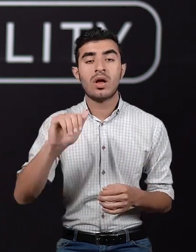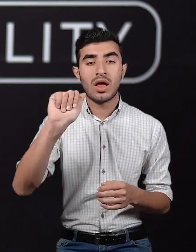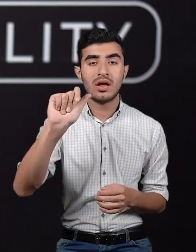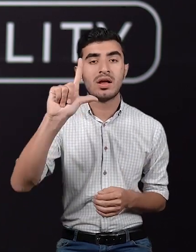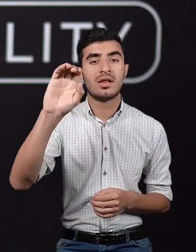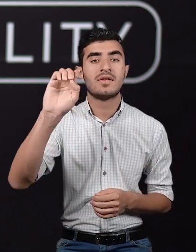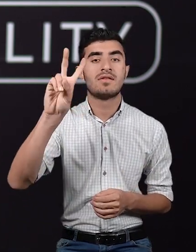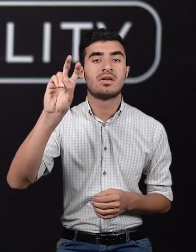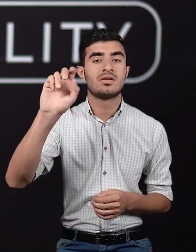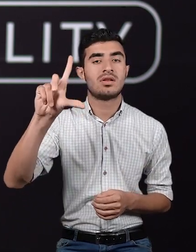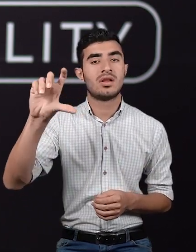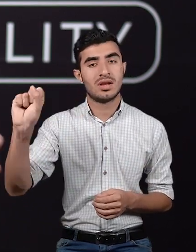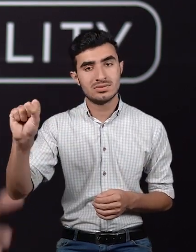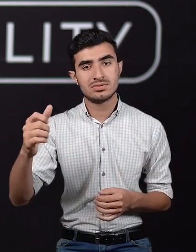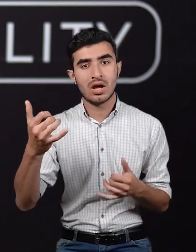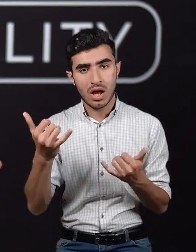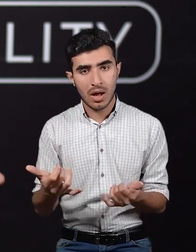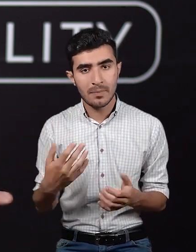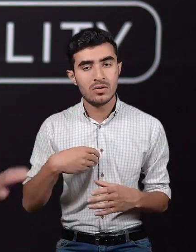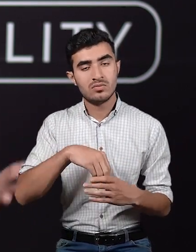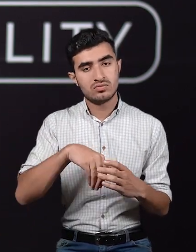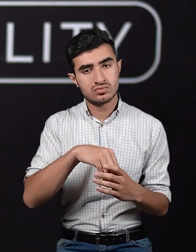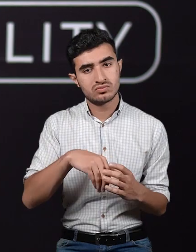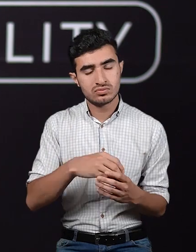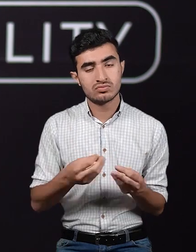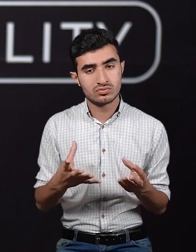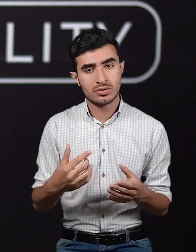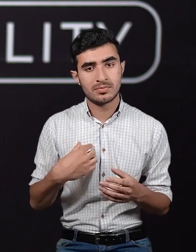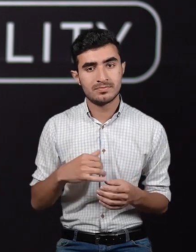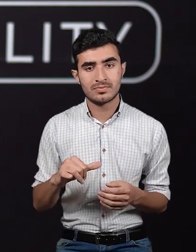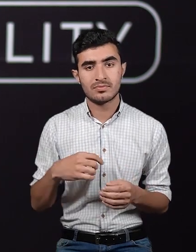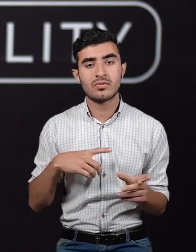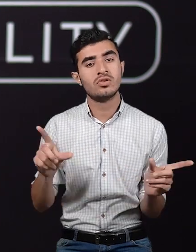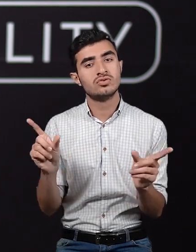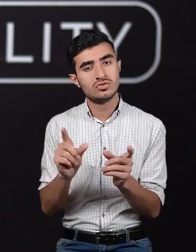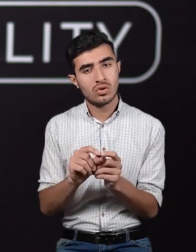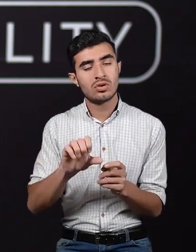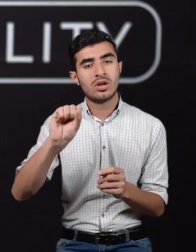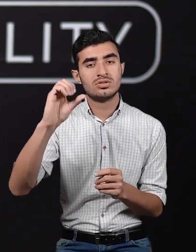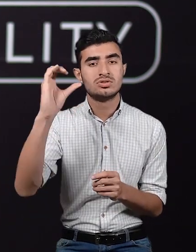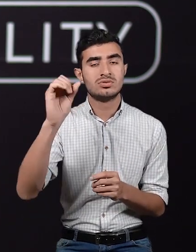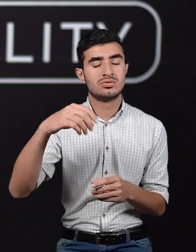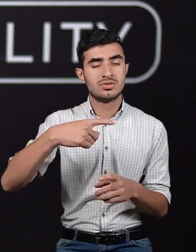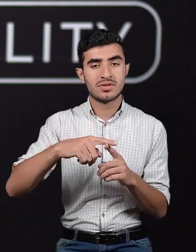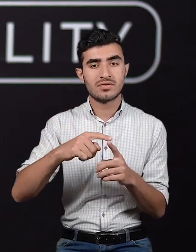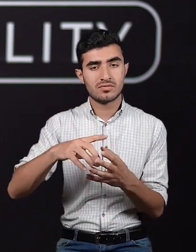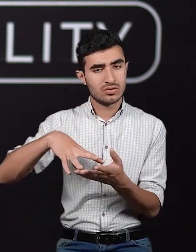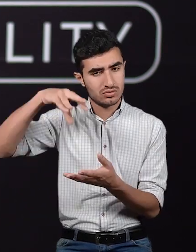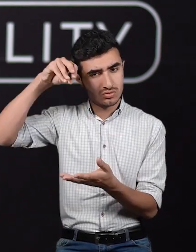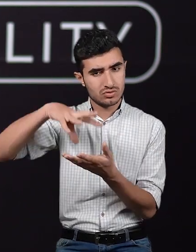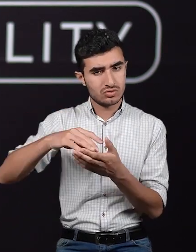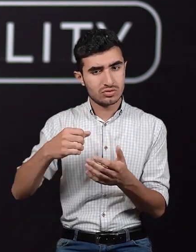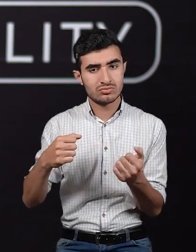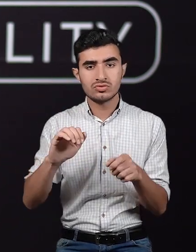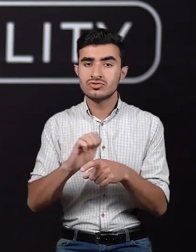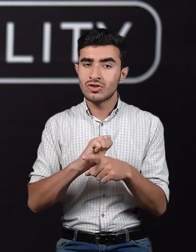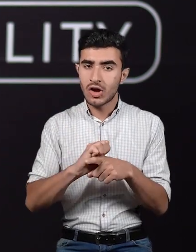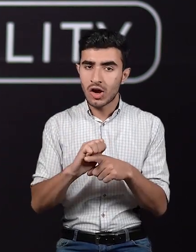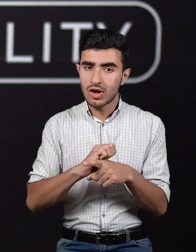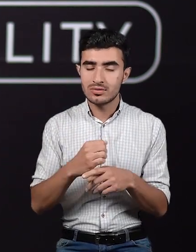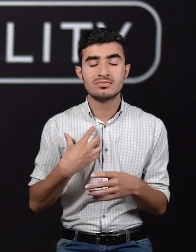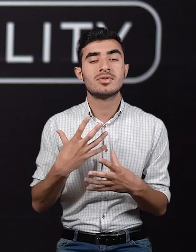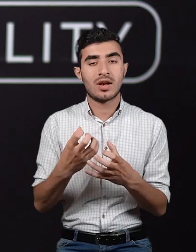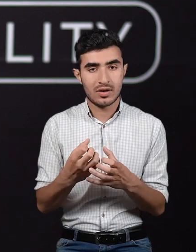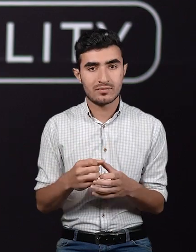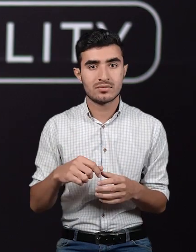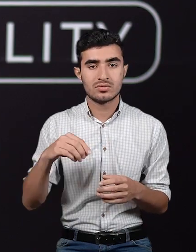رائٹ آفٹر اے لیولس آئی کنٹینیوڈ آن جسٹ بلڈنگ اپان مائی کیریئر. آئی ٹک شارٹ کورسز ہیئر اینڈ دیئر وین آئی وڈ ٹریول. اینڈ رائٹ